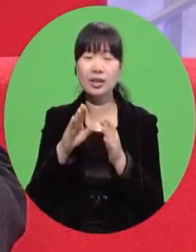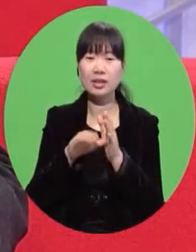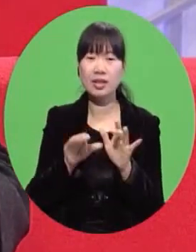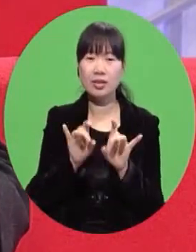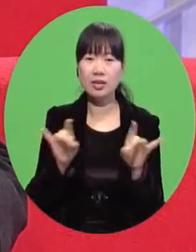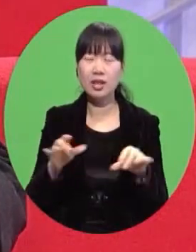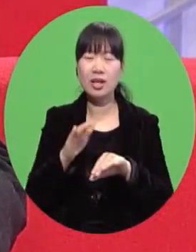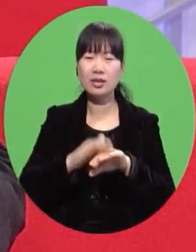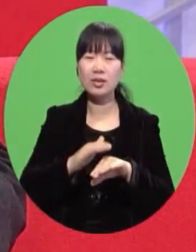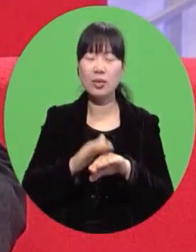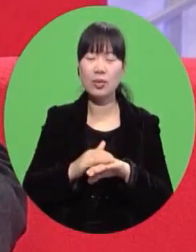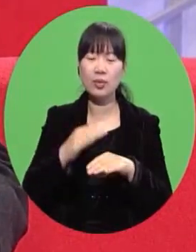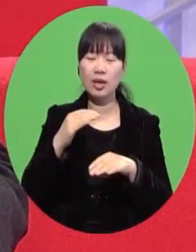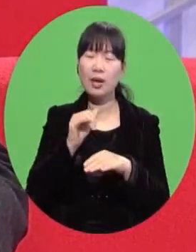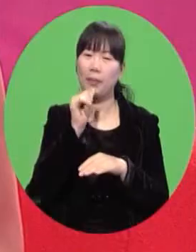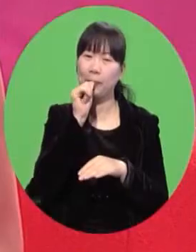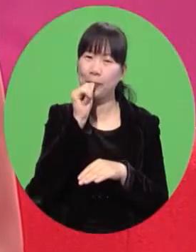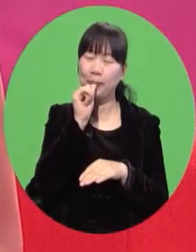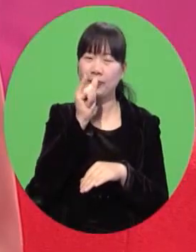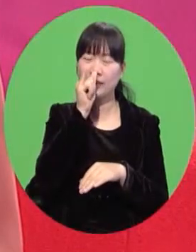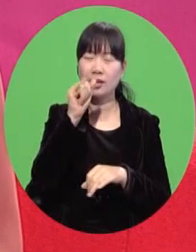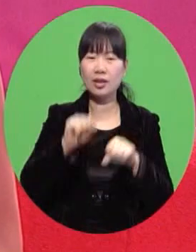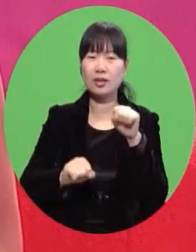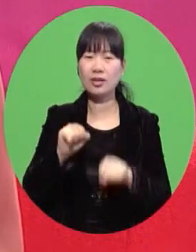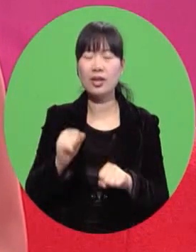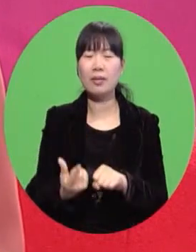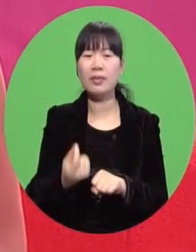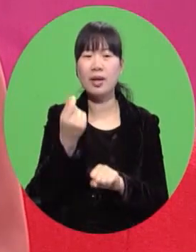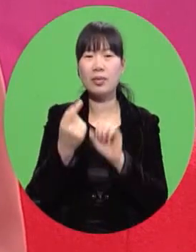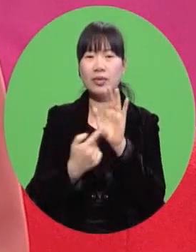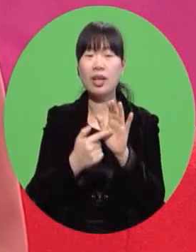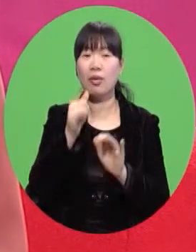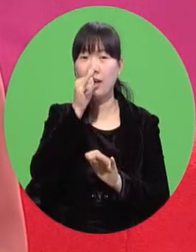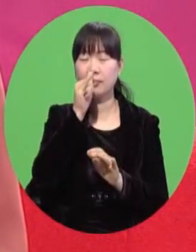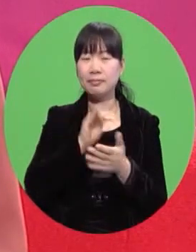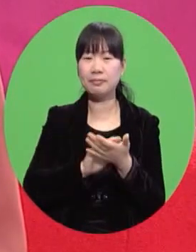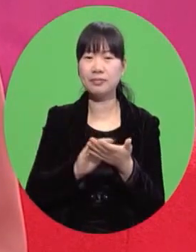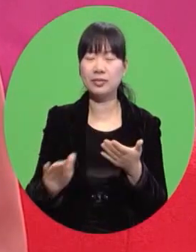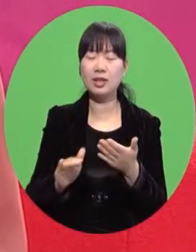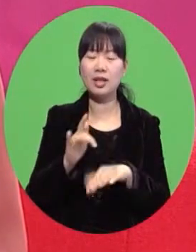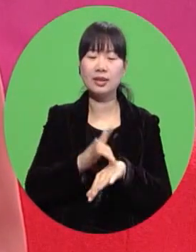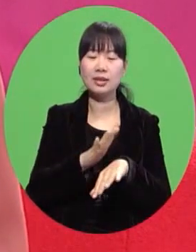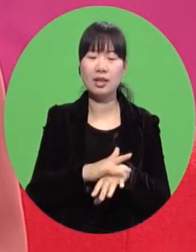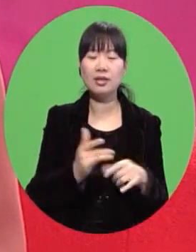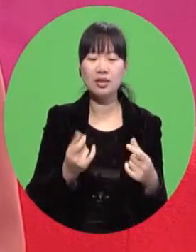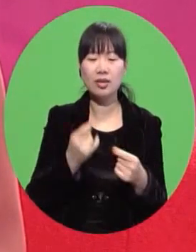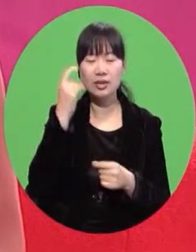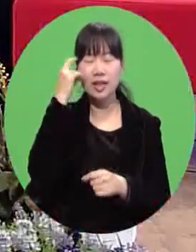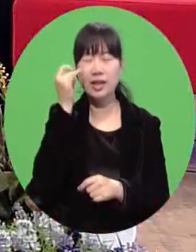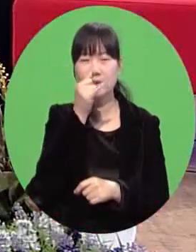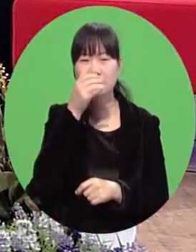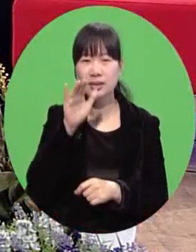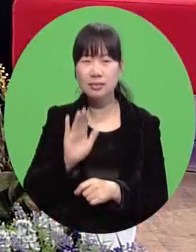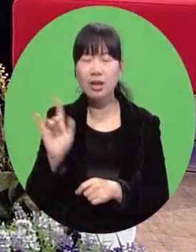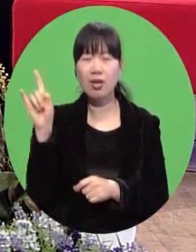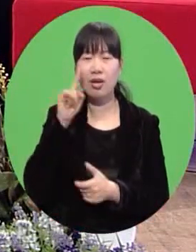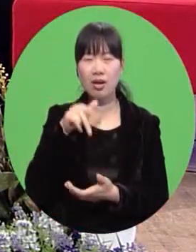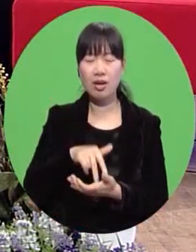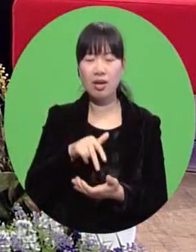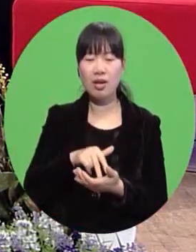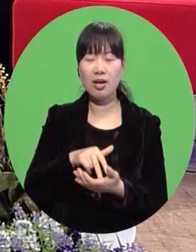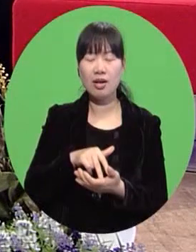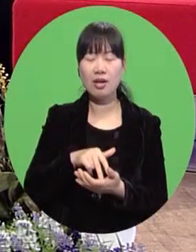그 손이 들어가는 빠는 행동이 바로바로 나오게 되는 네. 거죠. 그러니까 이게 습관처럼 생각이 되지만 어떻게 보면은